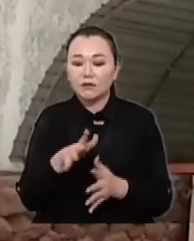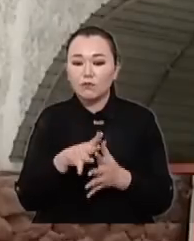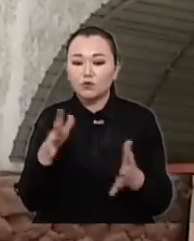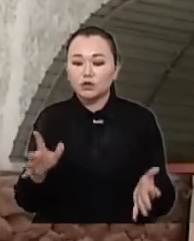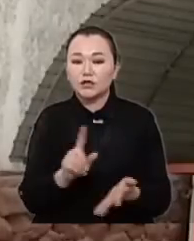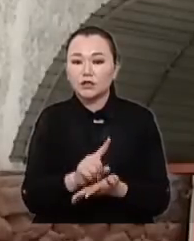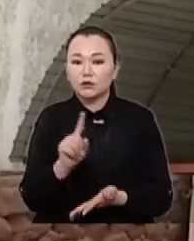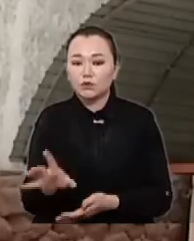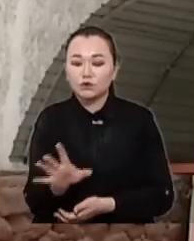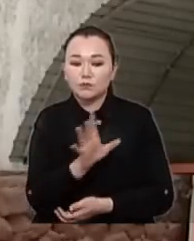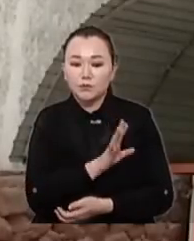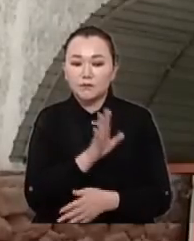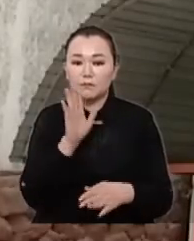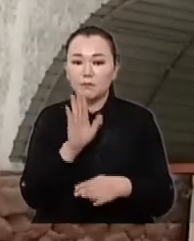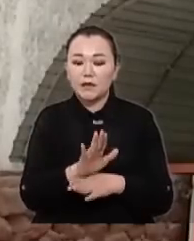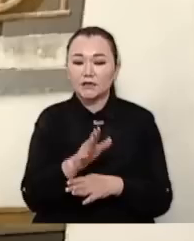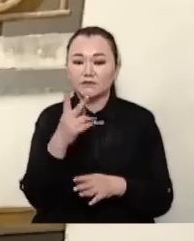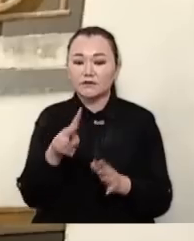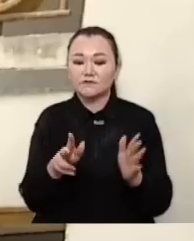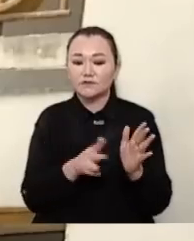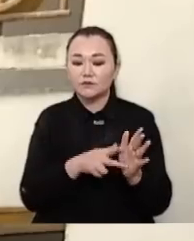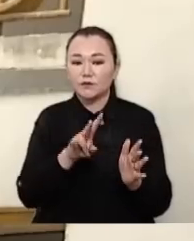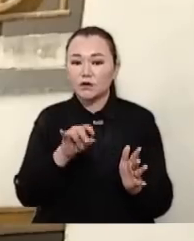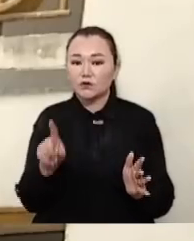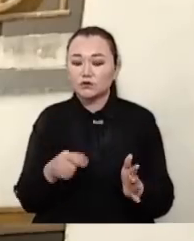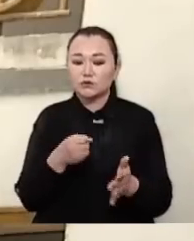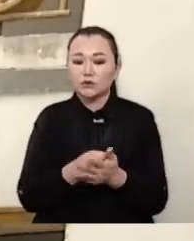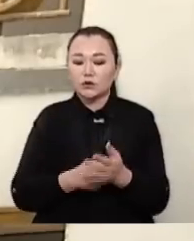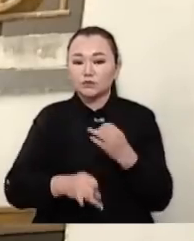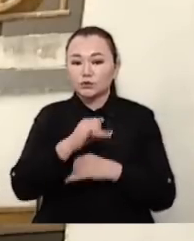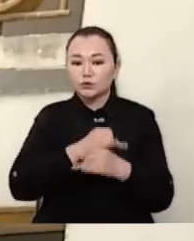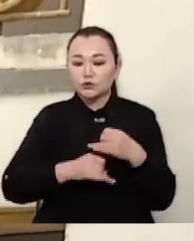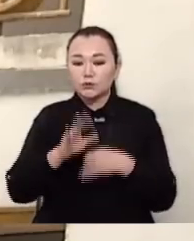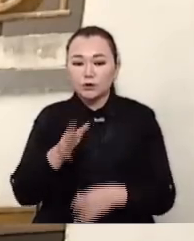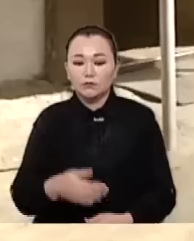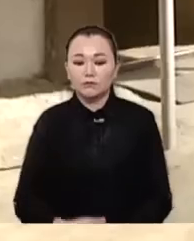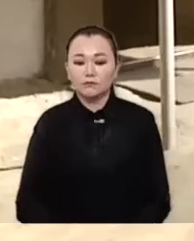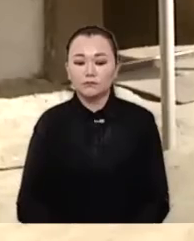тиіс. Қаулы 28 наурызға дейін талқылауда болады.